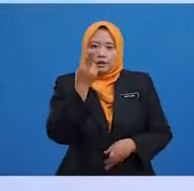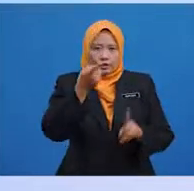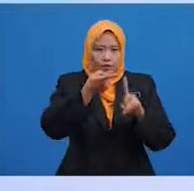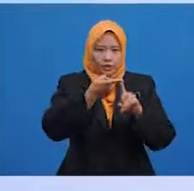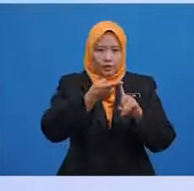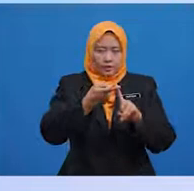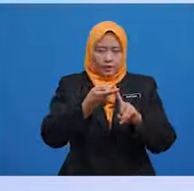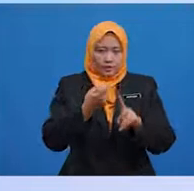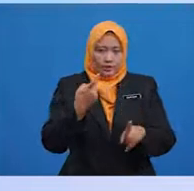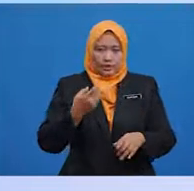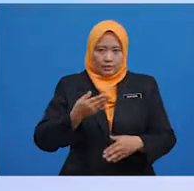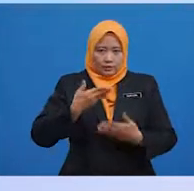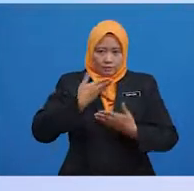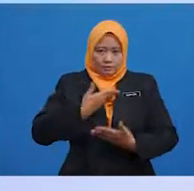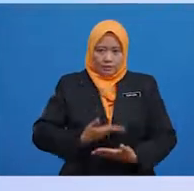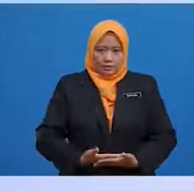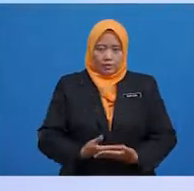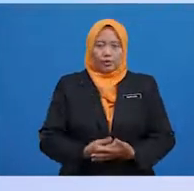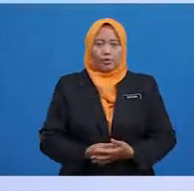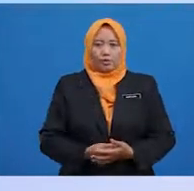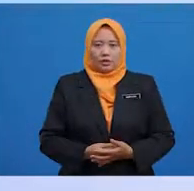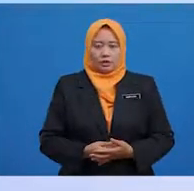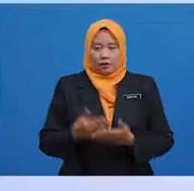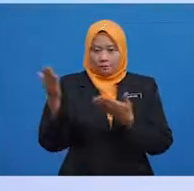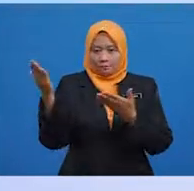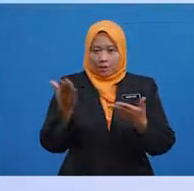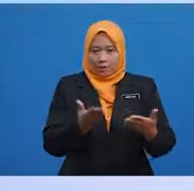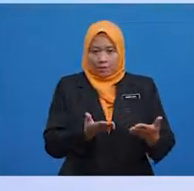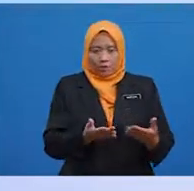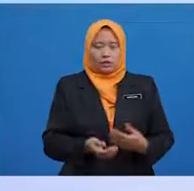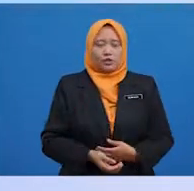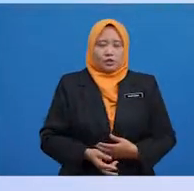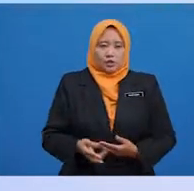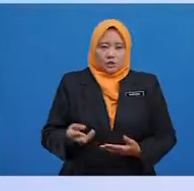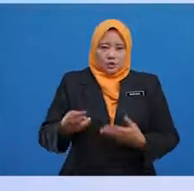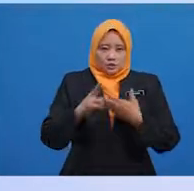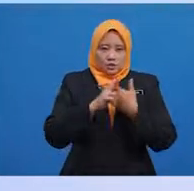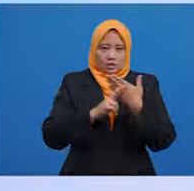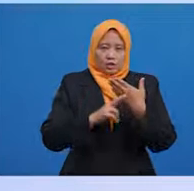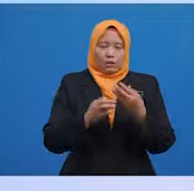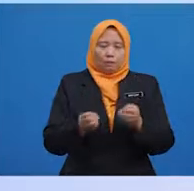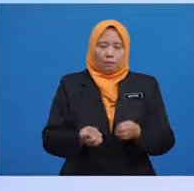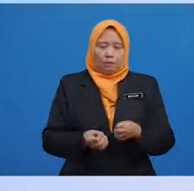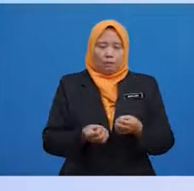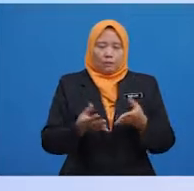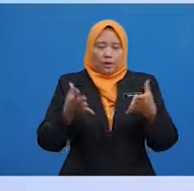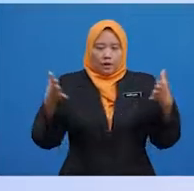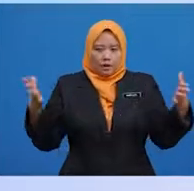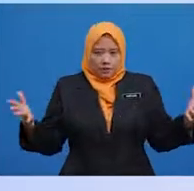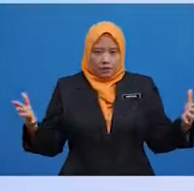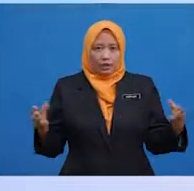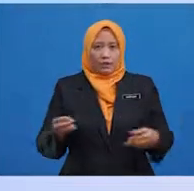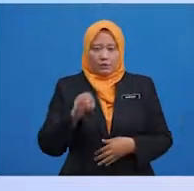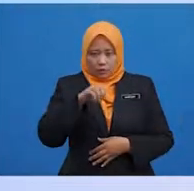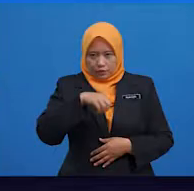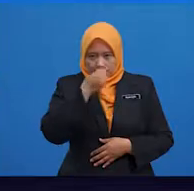arteri. Ianya nipis dan tidak kenyal seperti arteri. Vena yang paling besar dipanggil